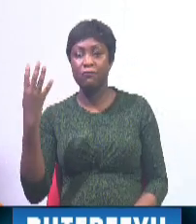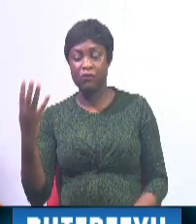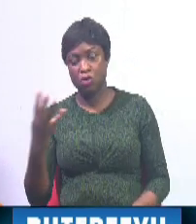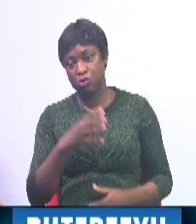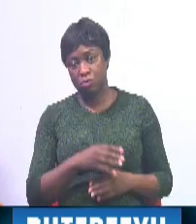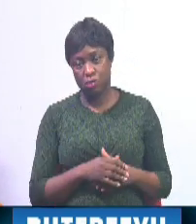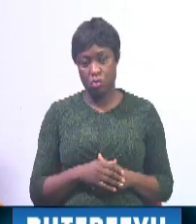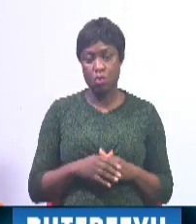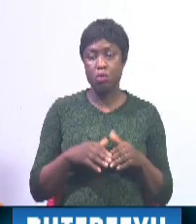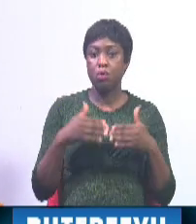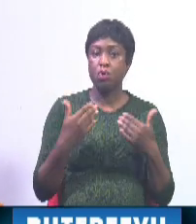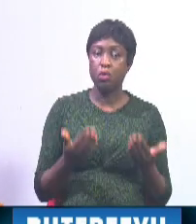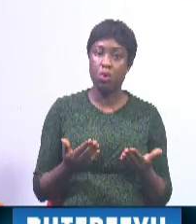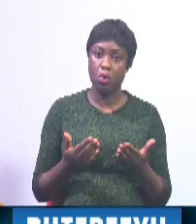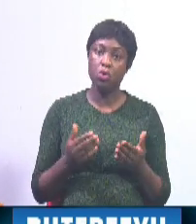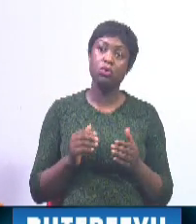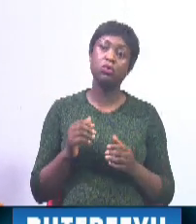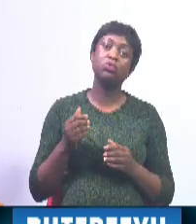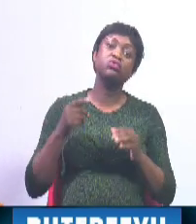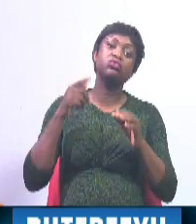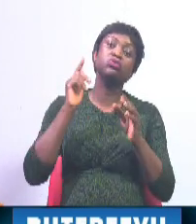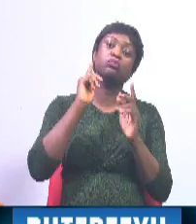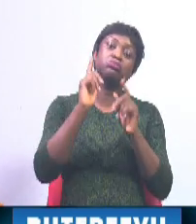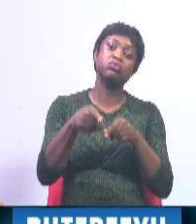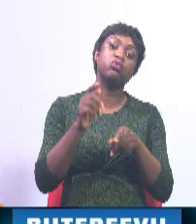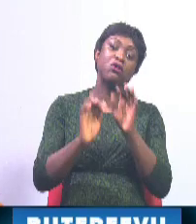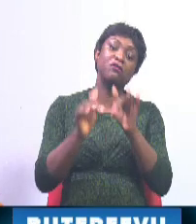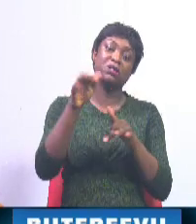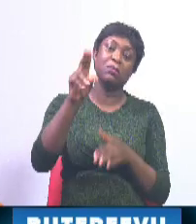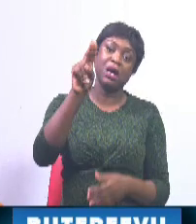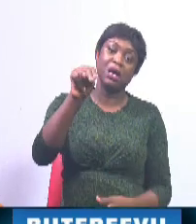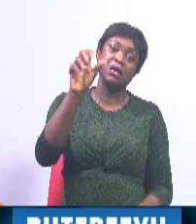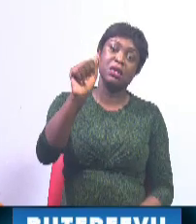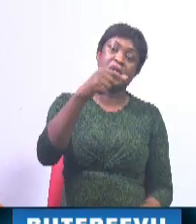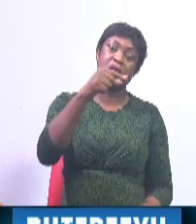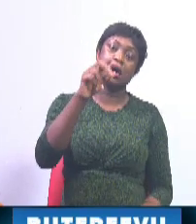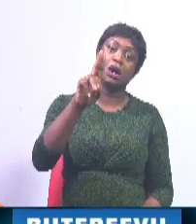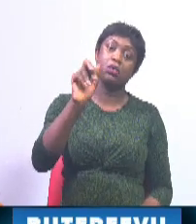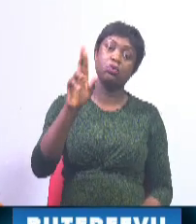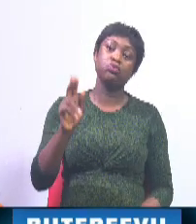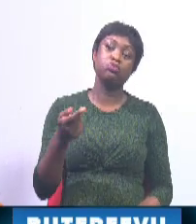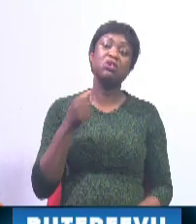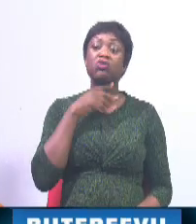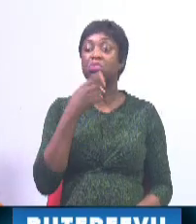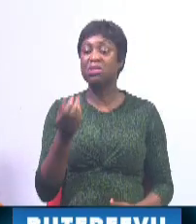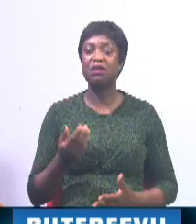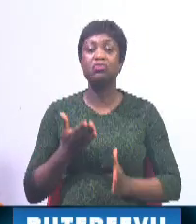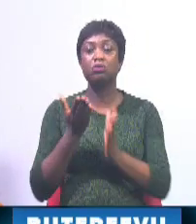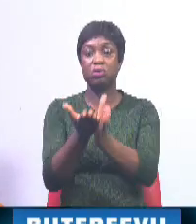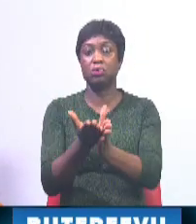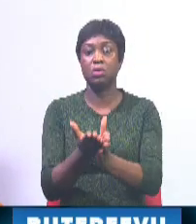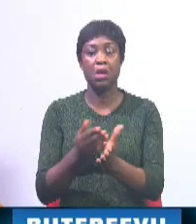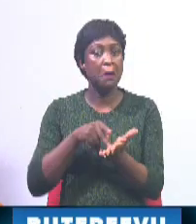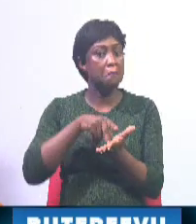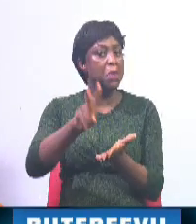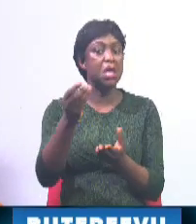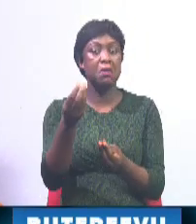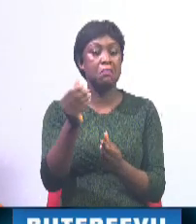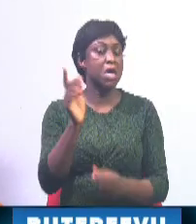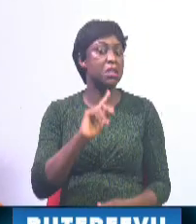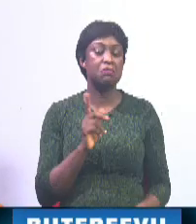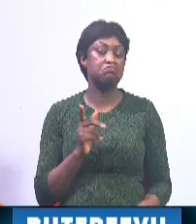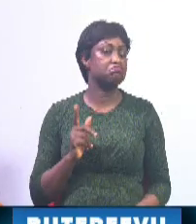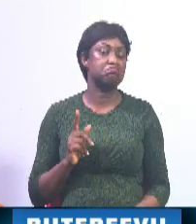0800 222 444 oba n'ogenda enaggulu ku ofiisi yaabwe n'osobola okuba ng'olopa naddala gw'omukyala bakugambye togenda kusasula dene 10